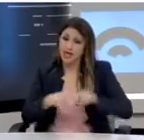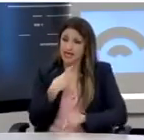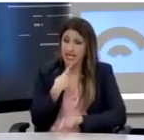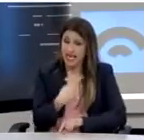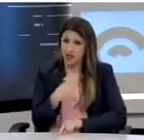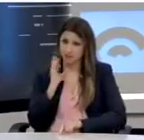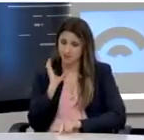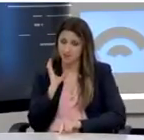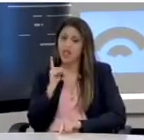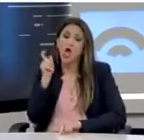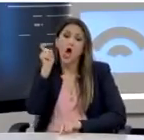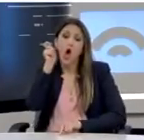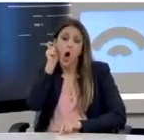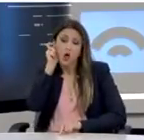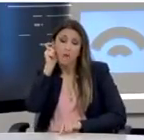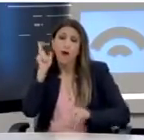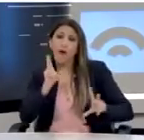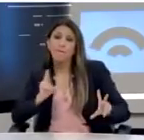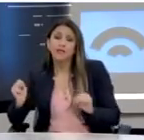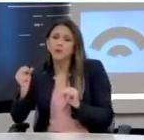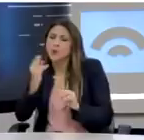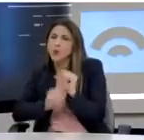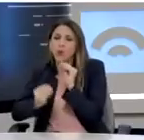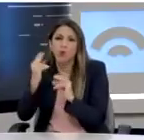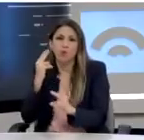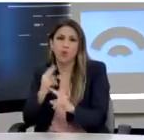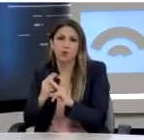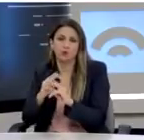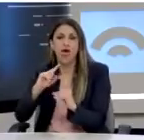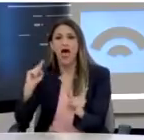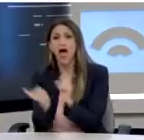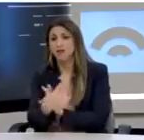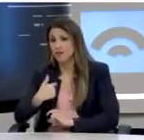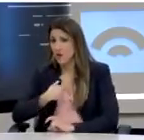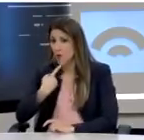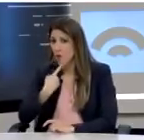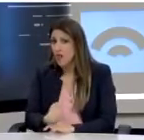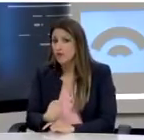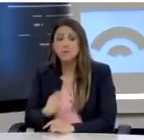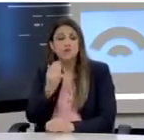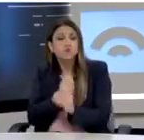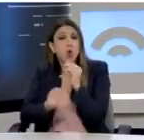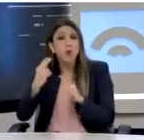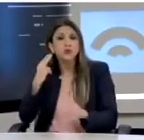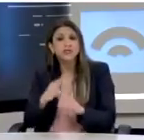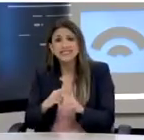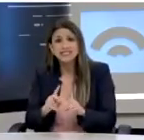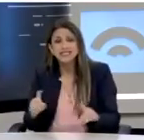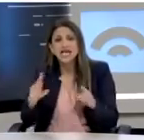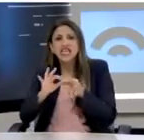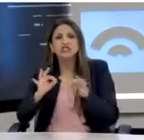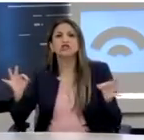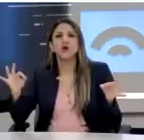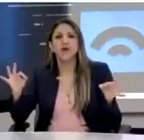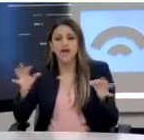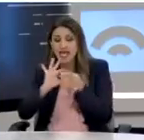ότι το όνομα είναι η ψυχή μας, εγώ θεωρώ ότι η ψυχή μας είναι η ιστορία μας. Η ιστορία μας είναι η ψυχή